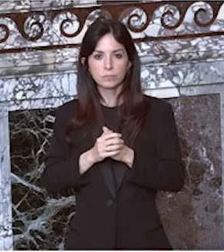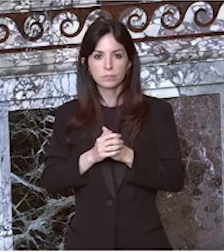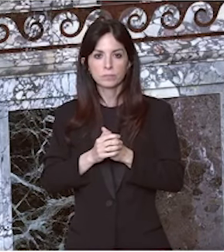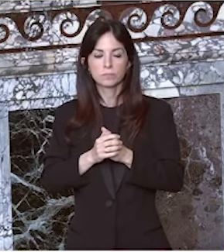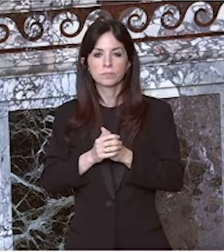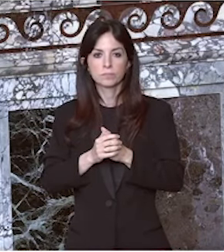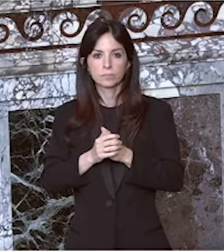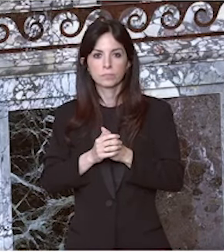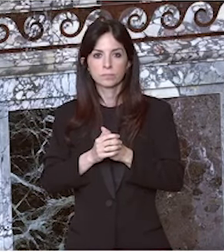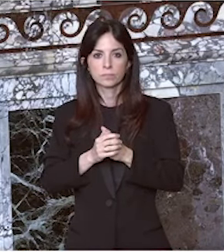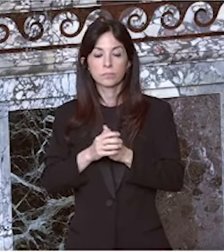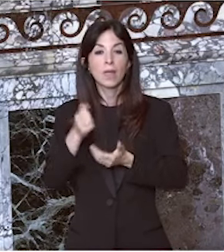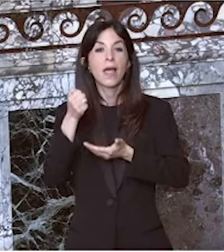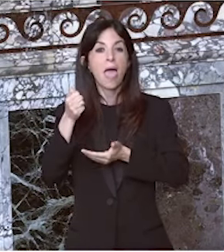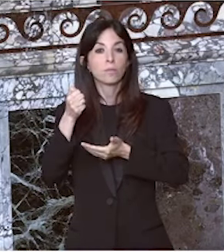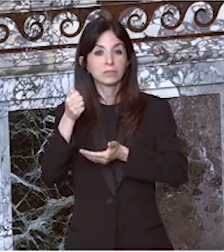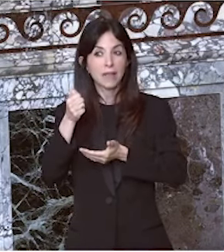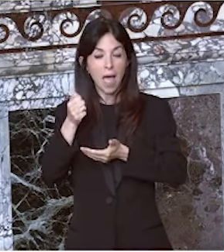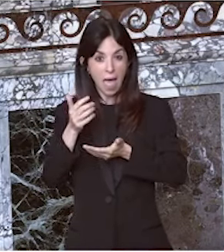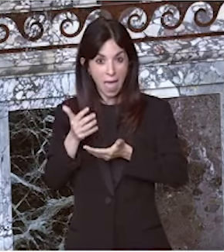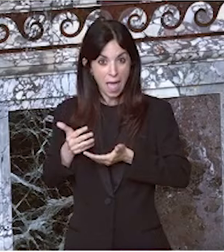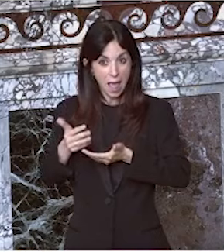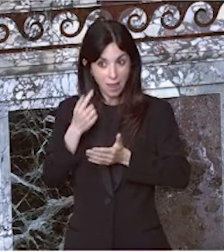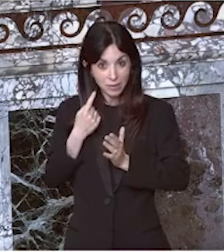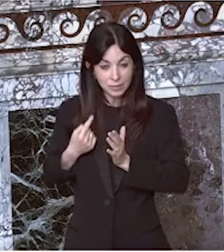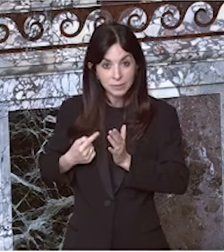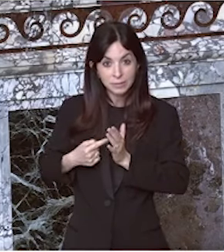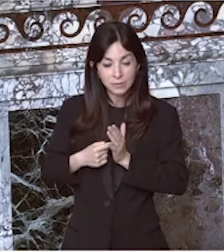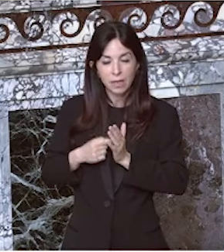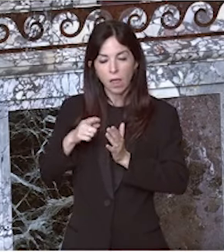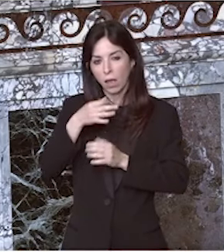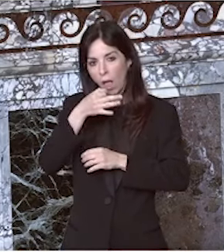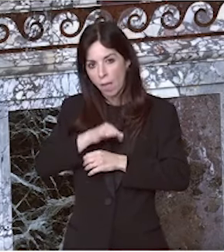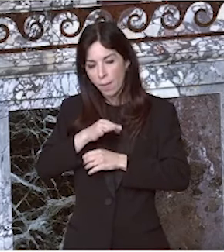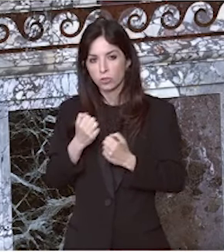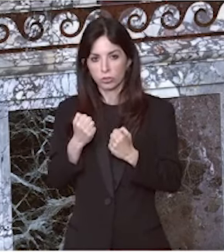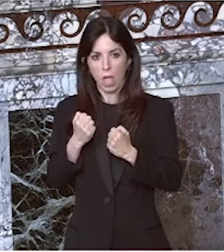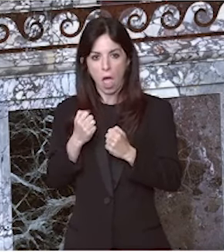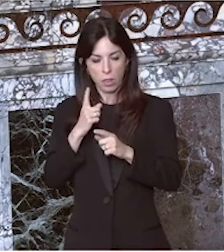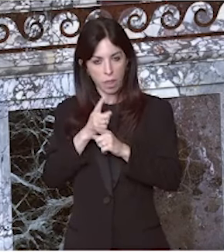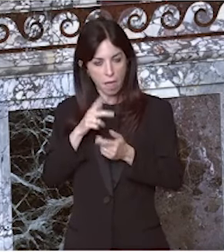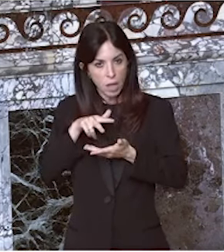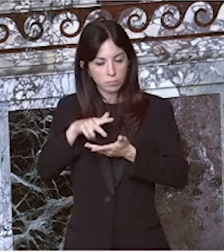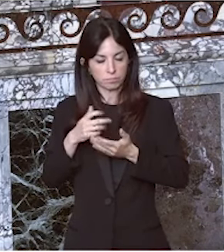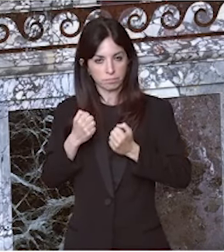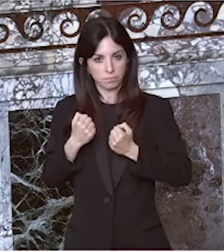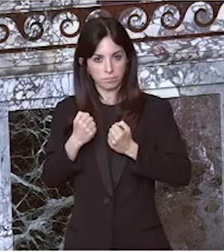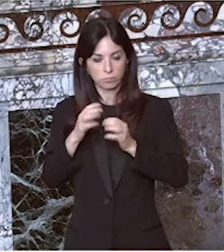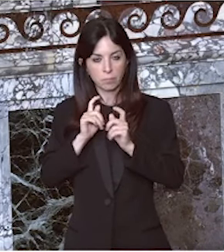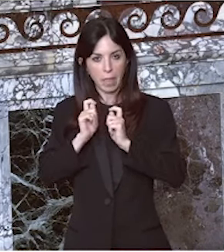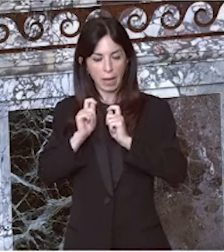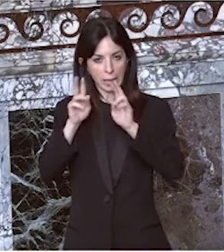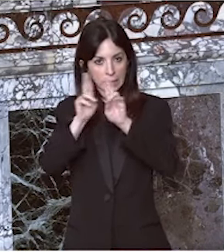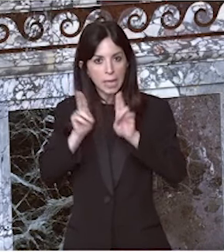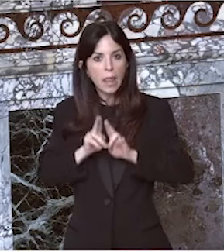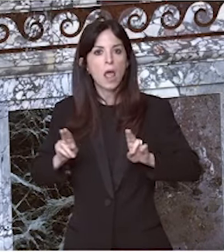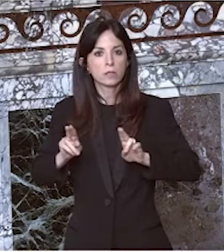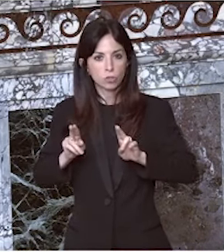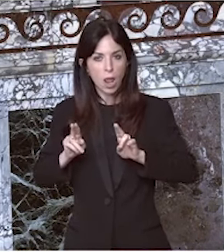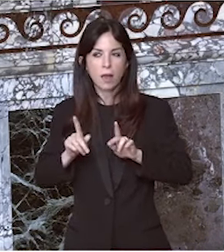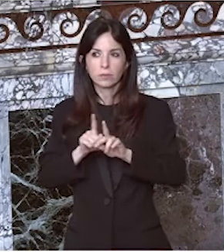Il ritorno dell'accumulazione di capitale e la capacità di affermarsi sui mercati internazionali sono